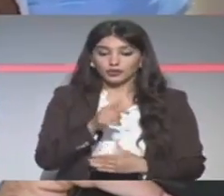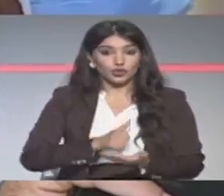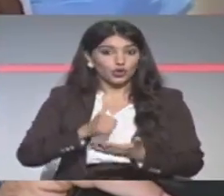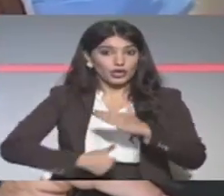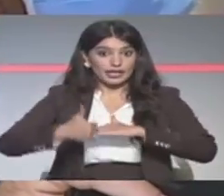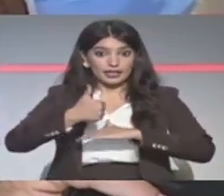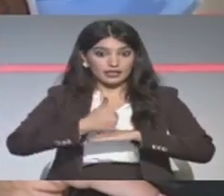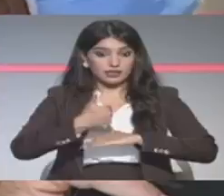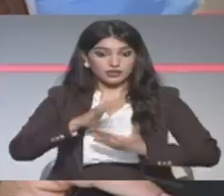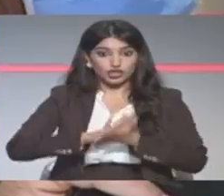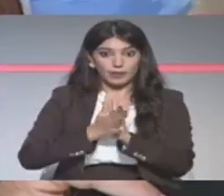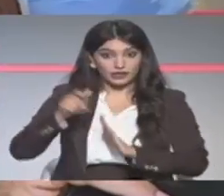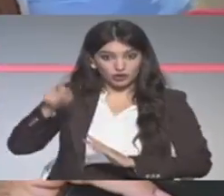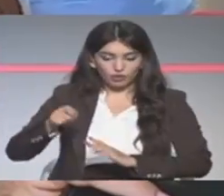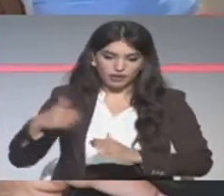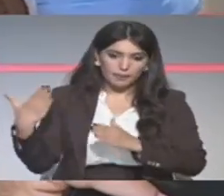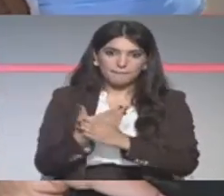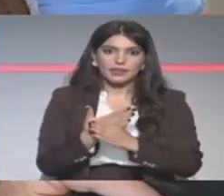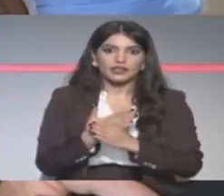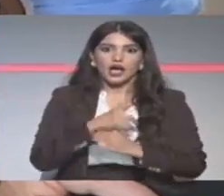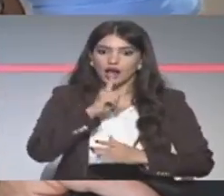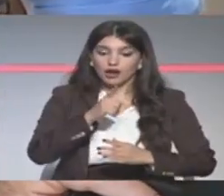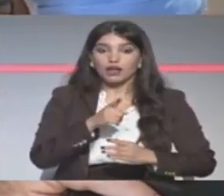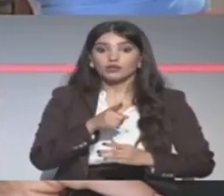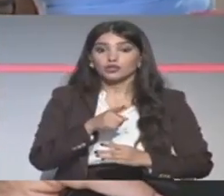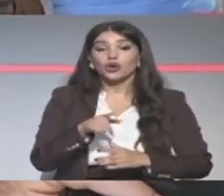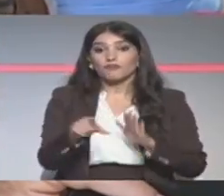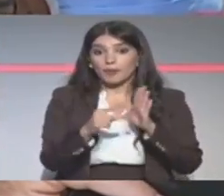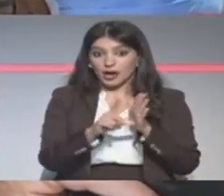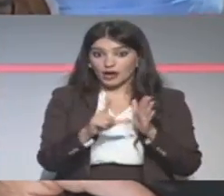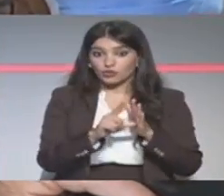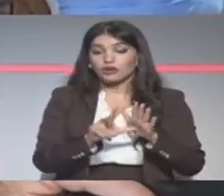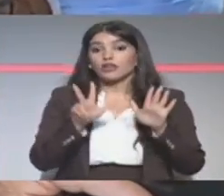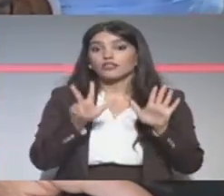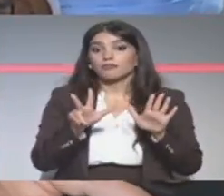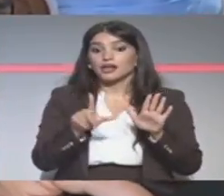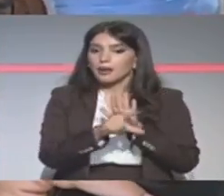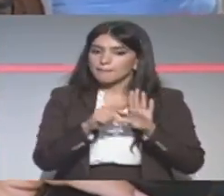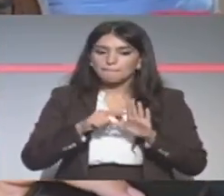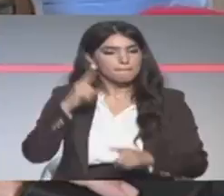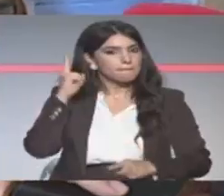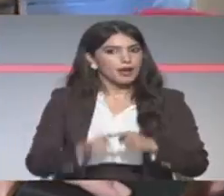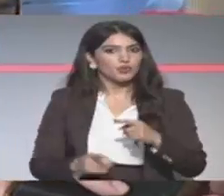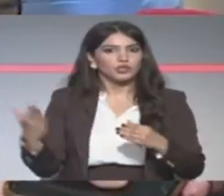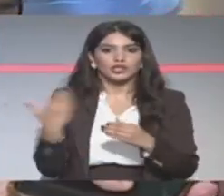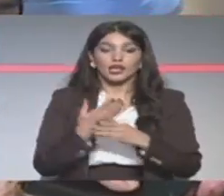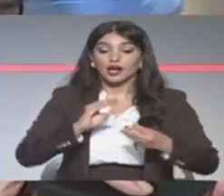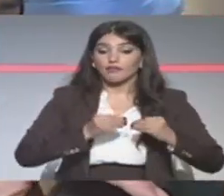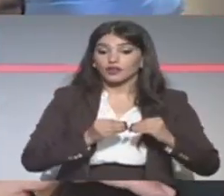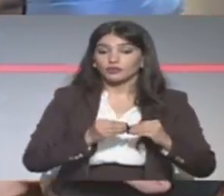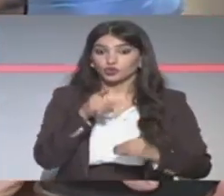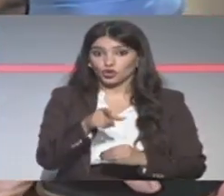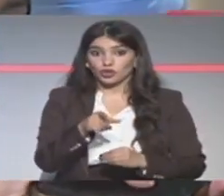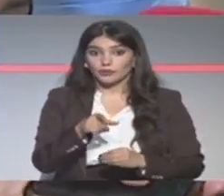الجمعية الدخل واللي فصل 108 يمنع من التدخل في القضايا. اتصل